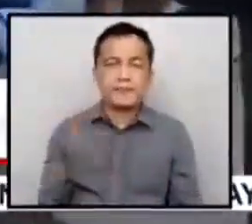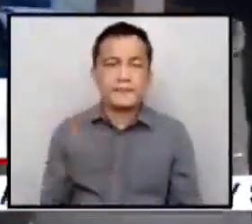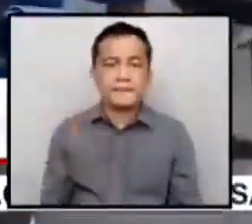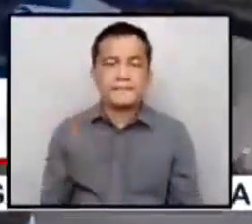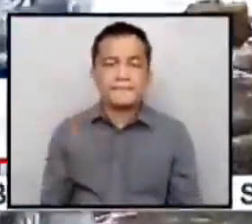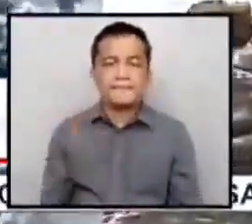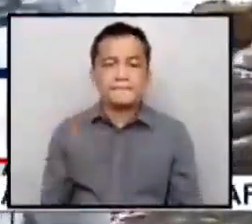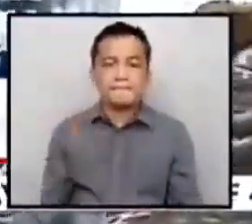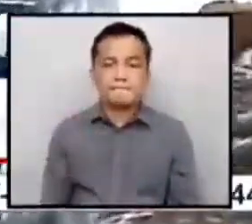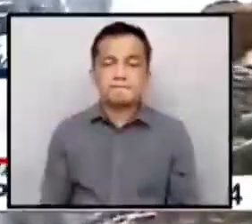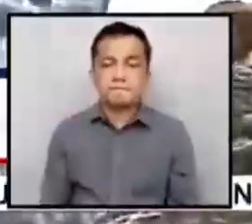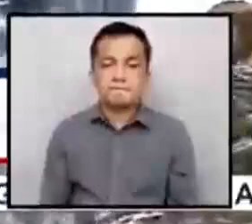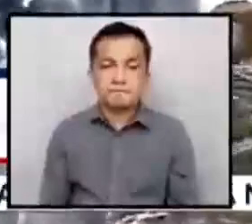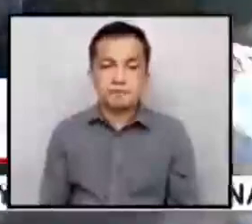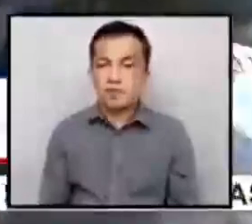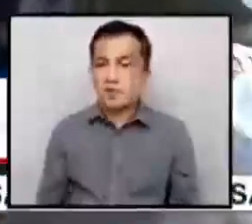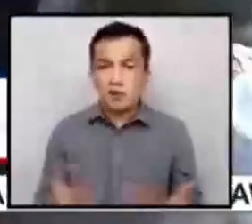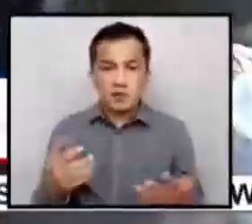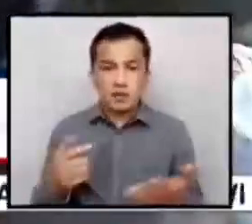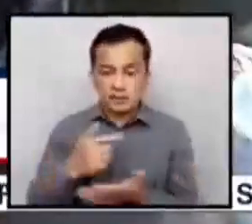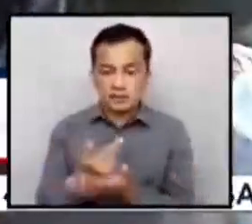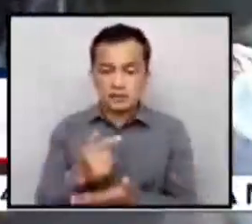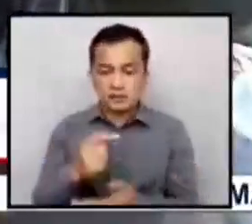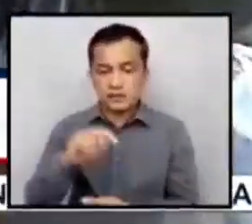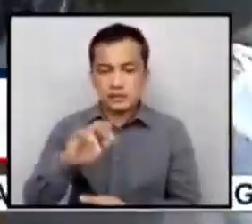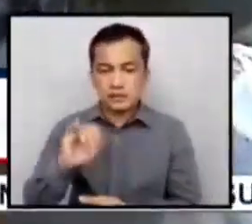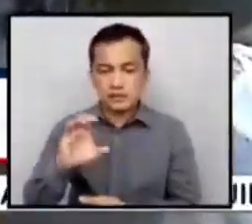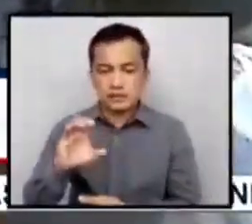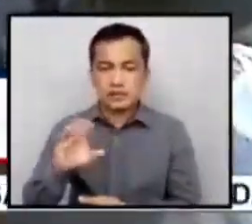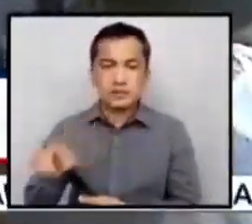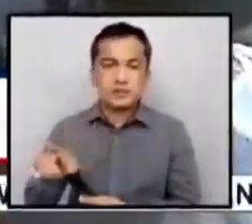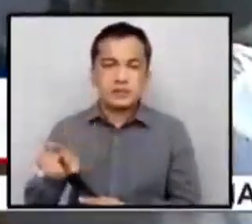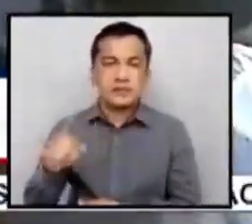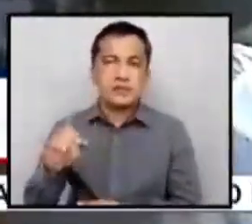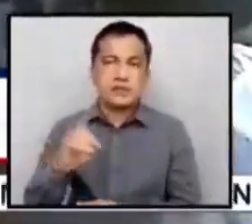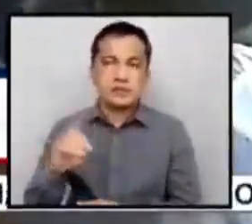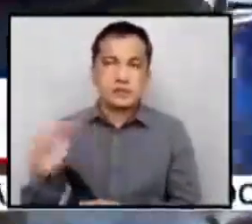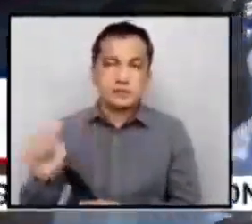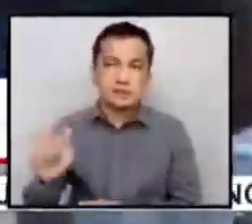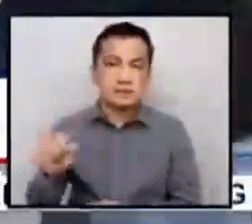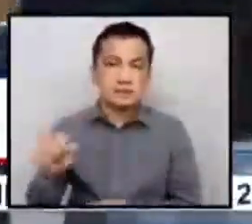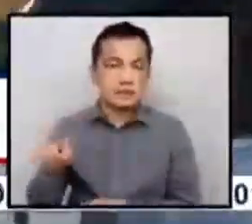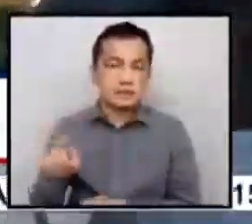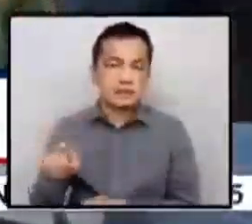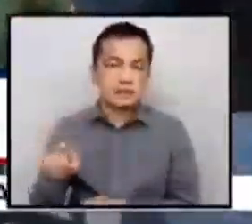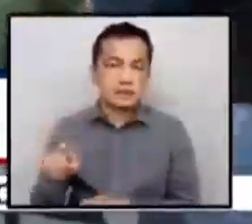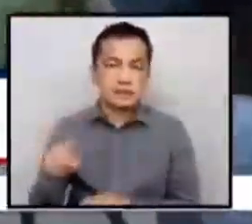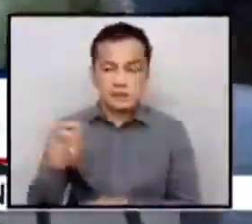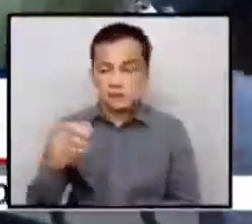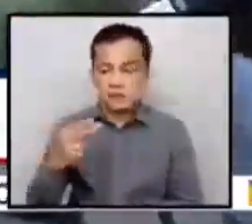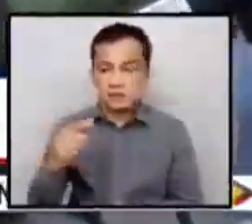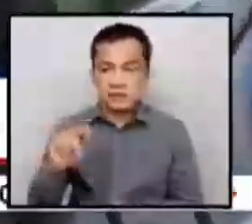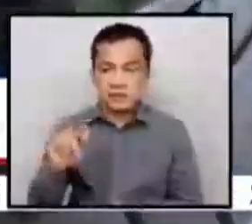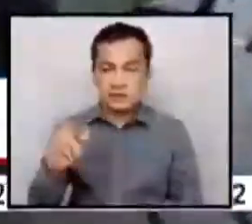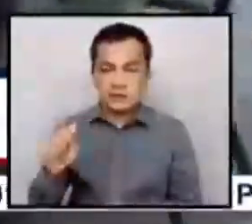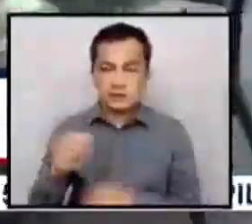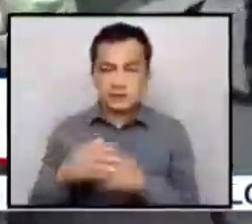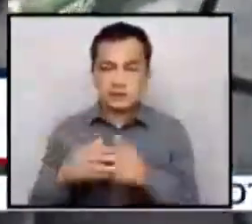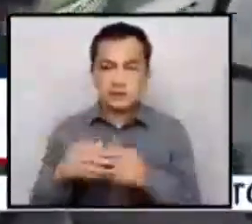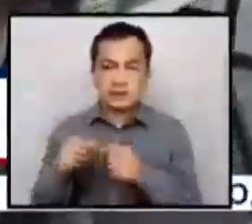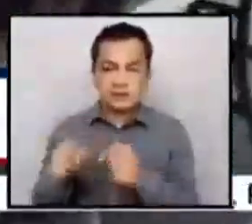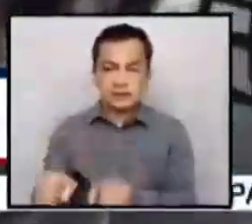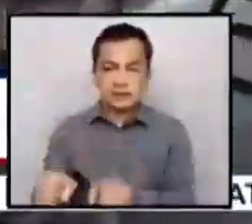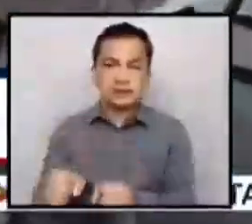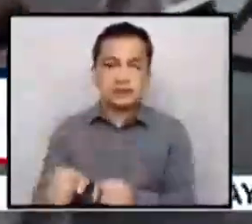Walang tindang bawang ang kadiwa on wheels ng Department of Agriculture o DA sa Maginhawa Street ng Barangay Sikatuna, Quezon